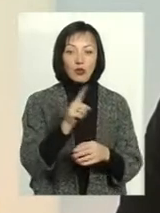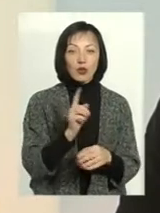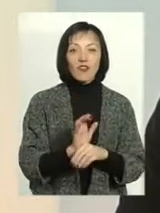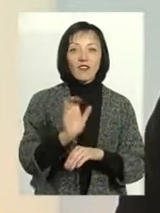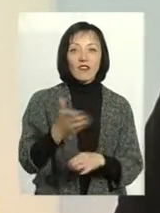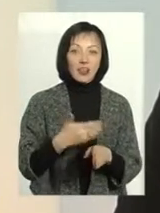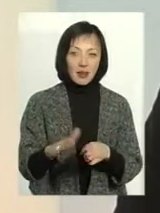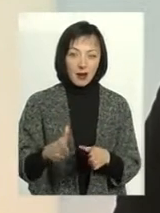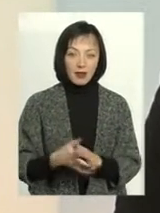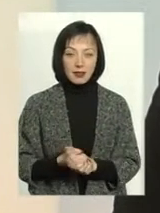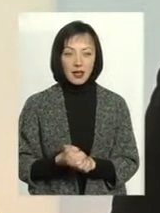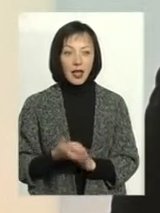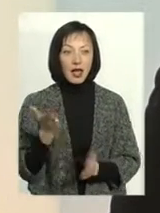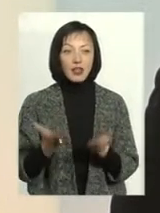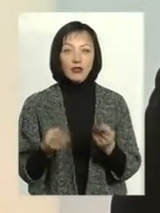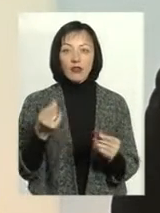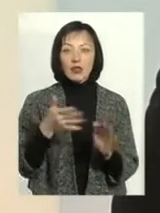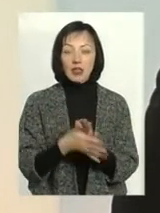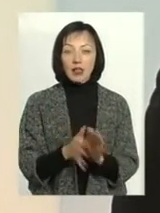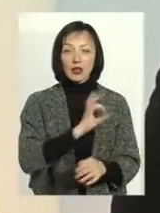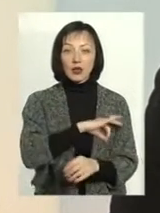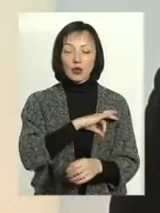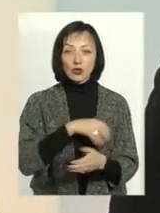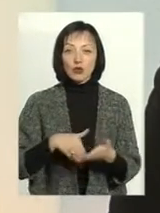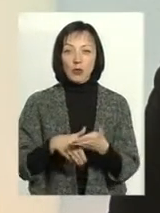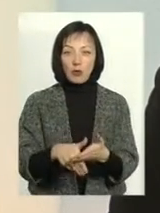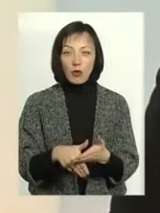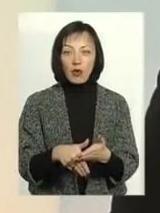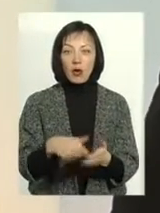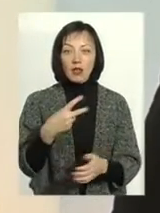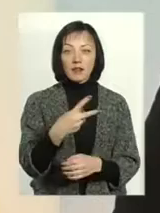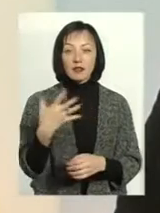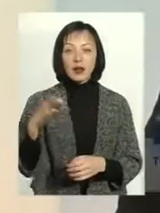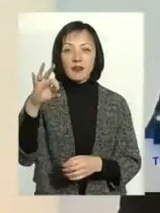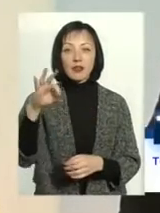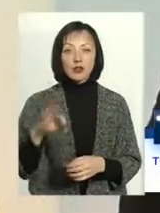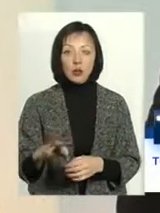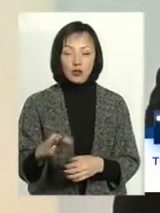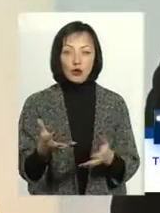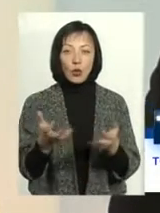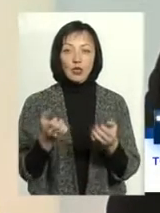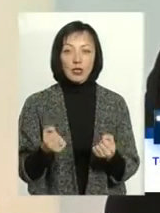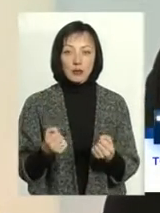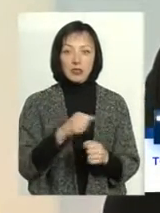це виділяється. Да? Якщо витрати на правову допомогу, наскільки мені відомо, складають 25% те, що отримує